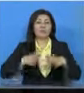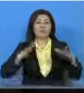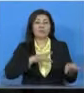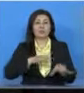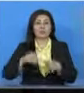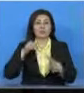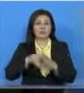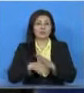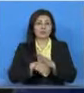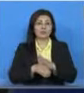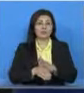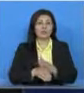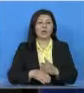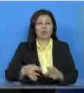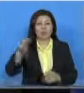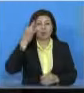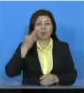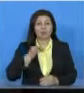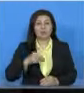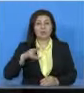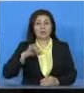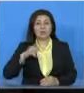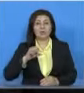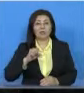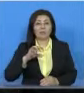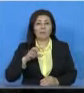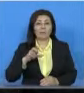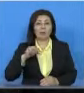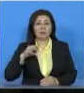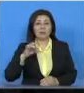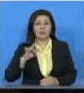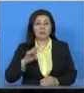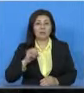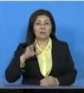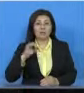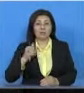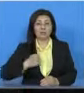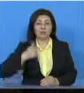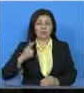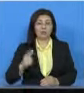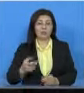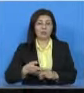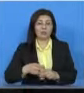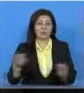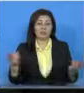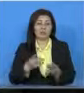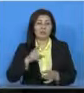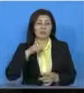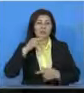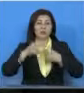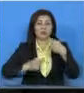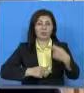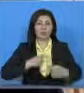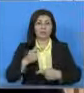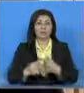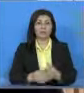том числе по возрождению и сохранению памяти о Едыге Батыре и Сет Батыре Дожане Хазрете. Это как воздух, необходимо молодому поколению.